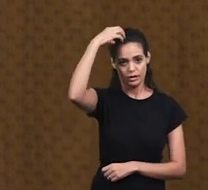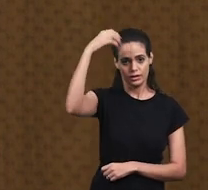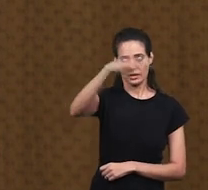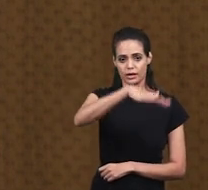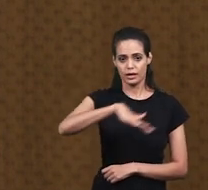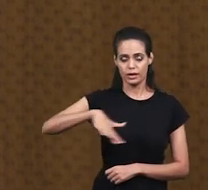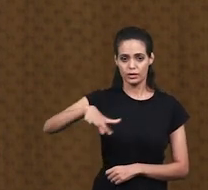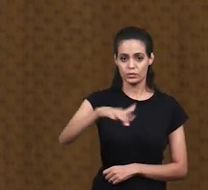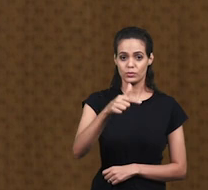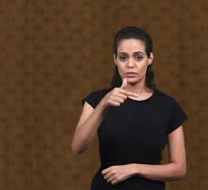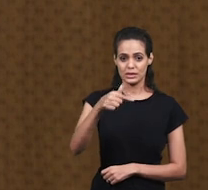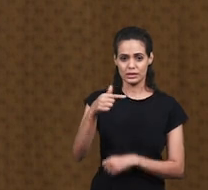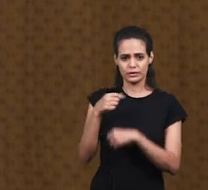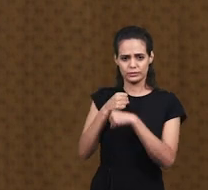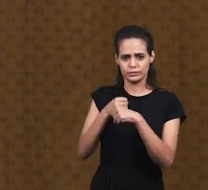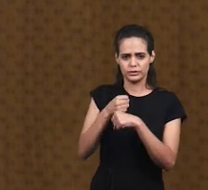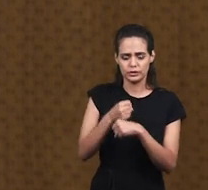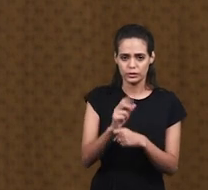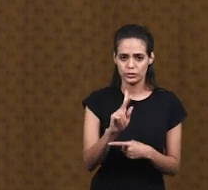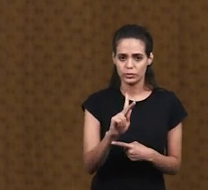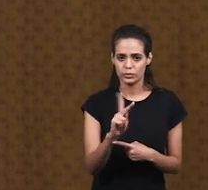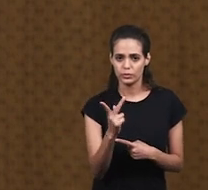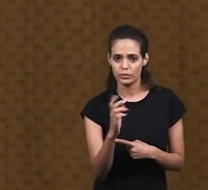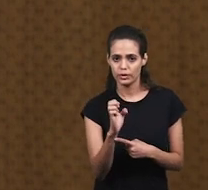Et là, il